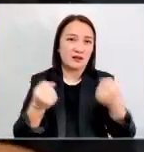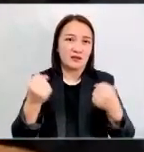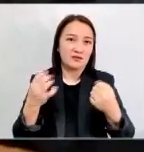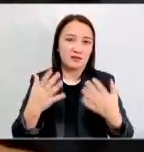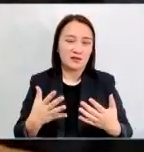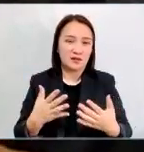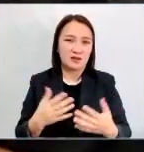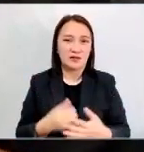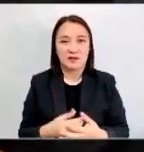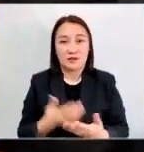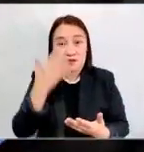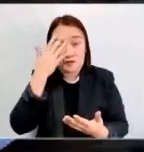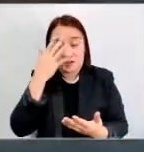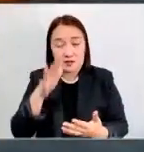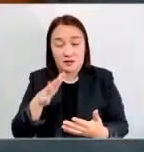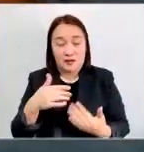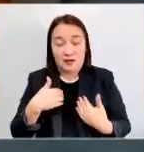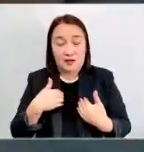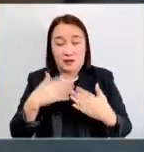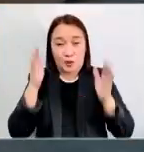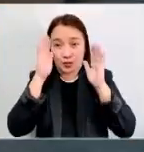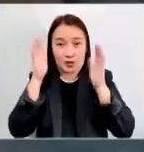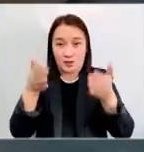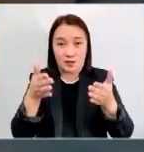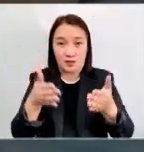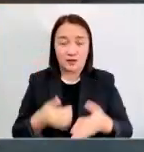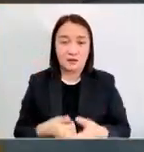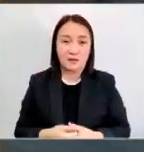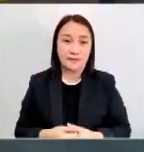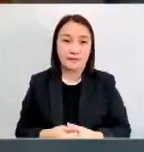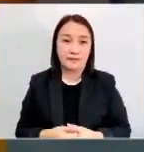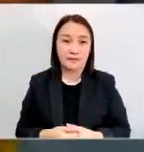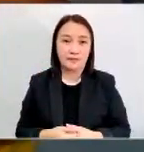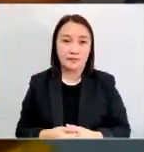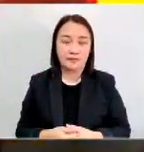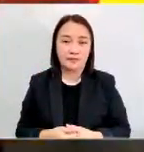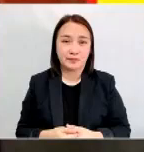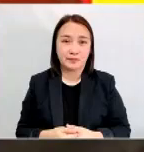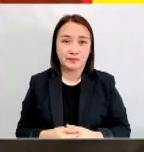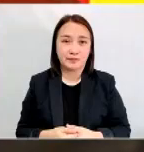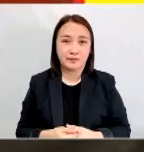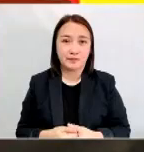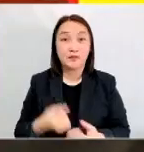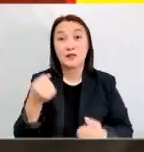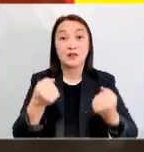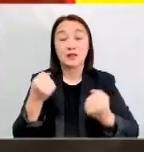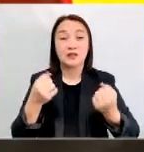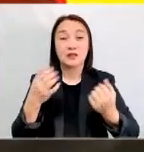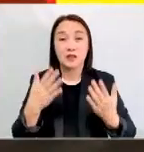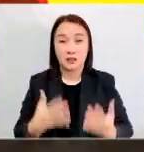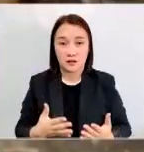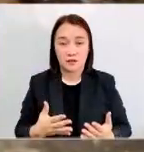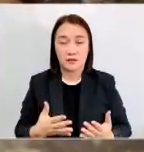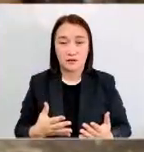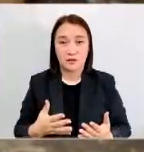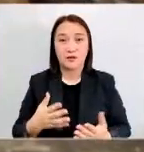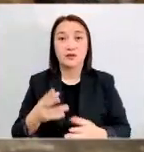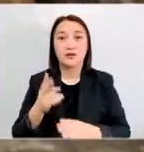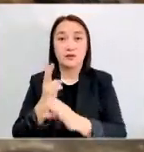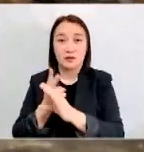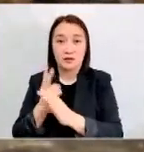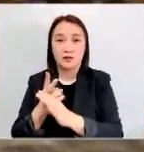sa concentration. Ayon sa driver ng nadamay na van, mabilis ang takbo ng trailer truck nang mangyari ang